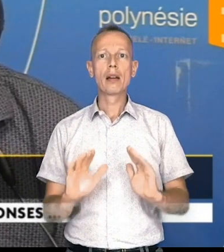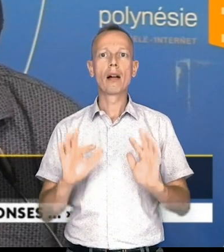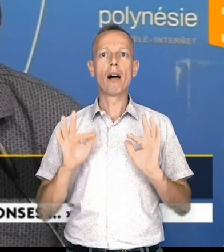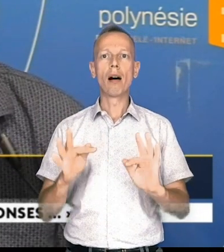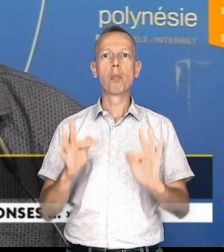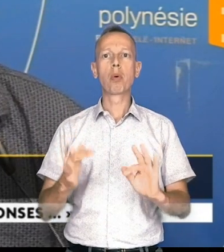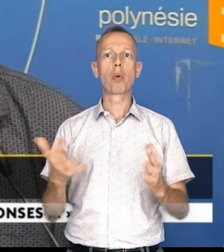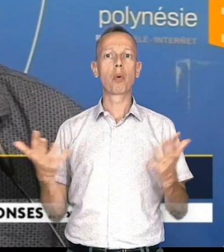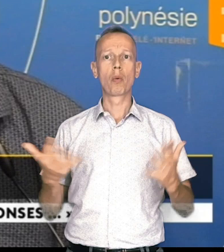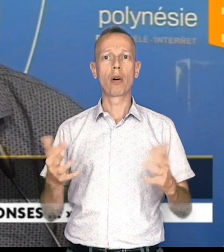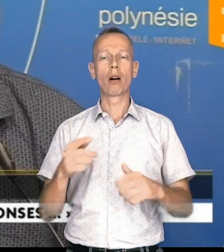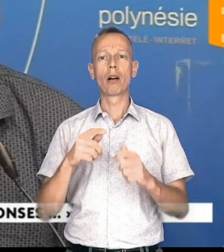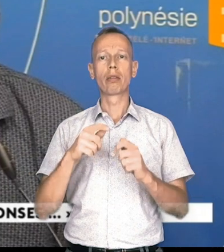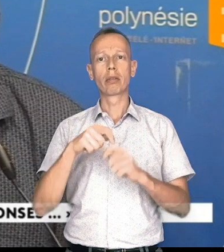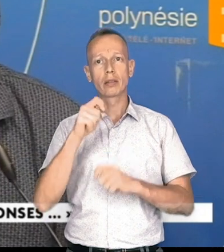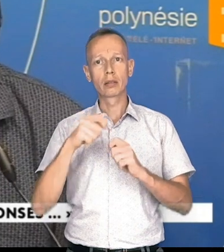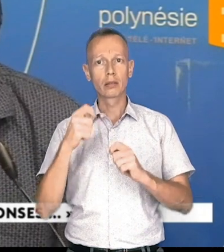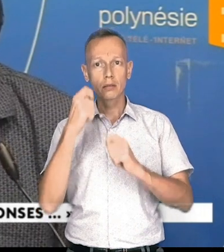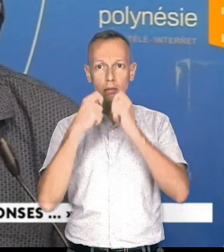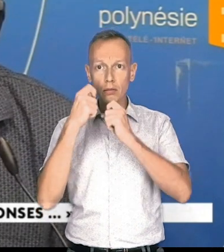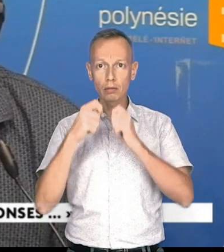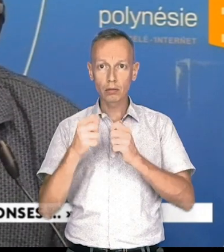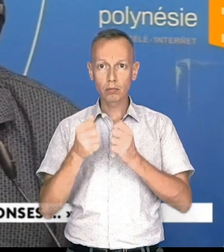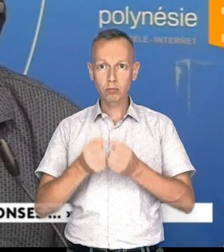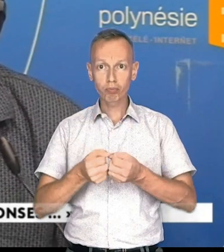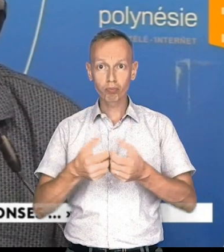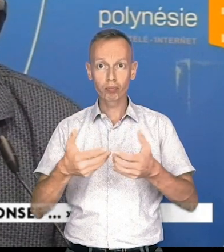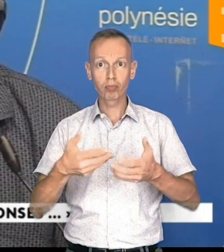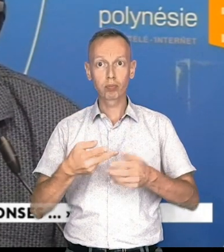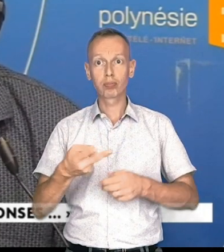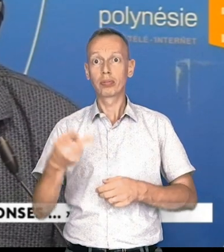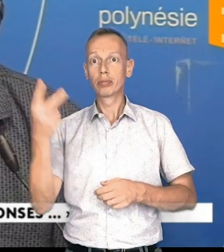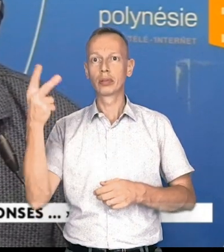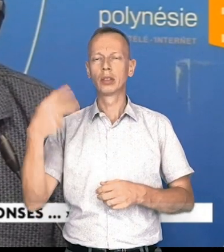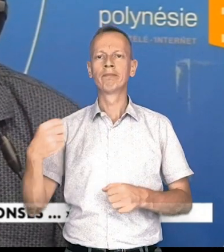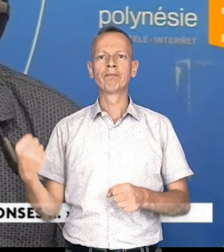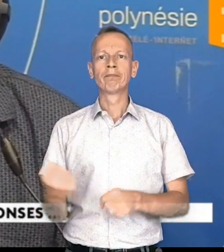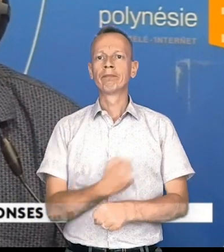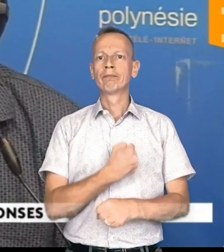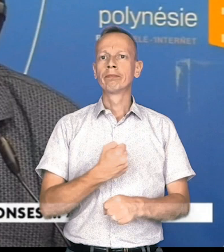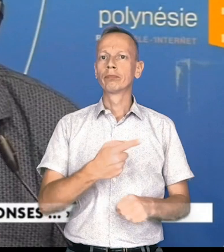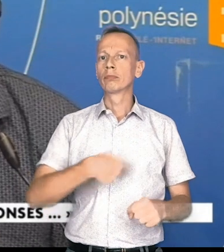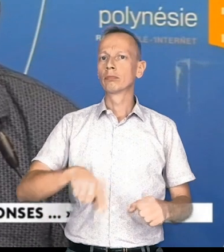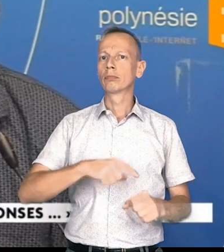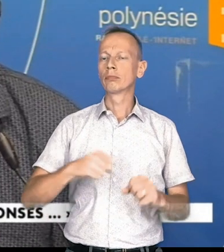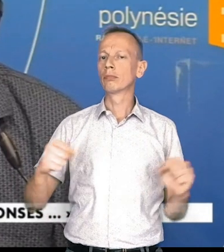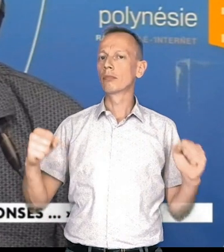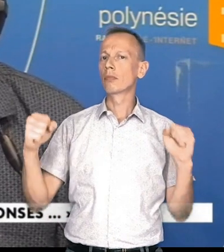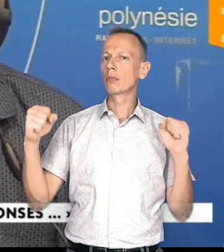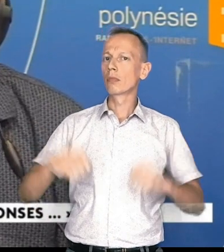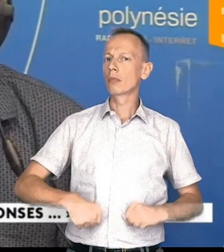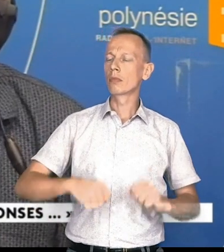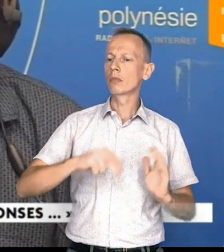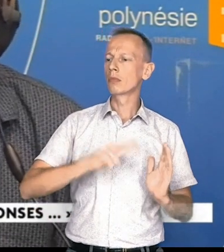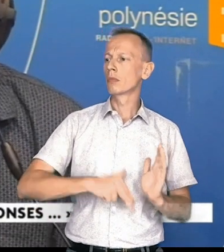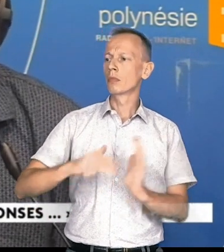mais concernant la multiplication de tests, malheureusement, nous n'avons pas